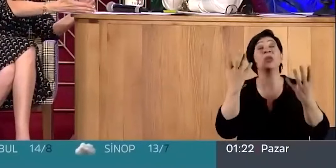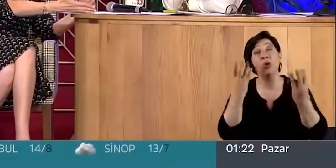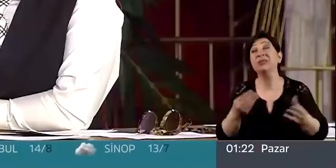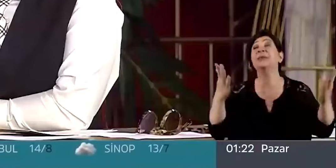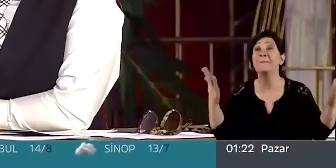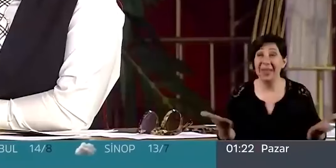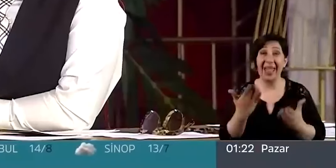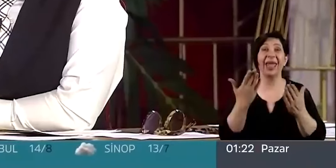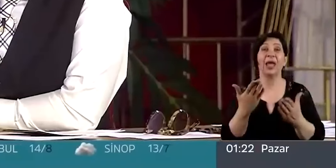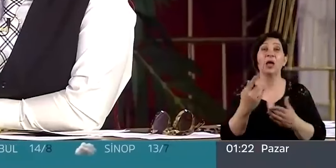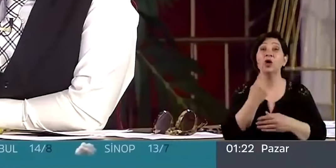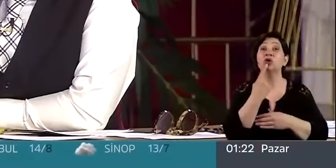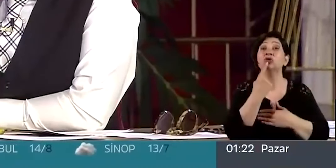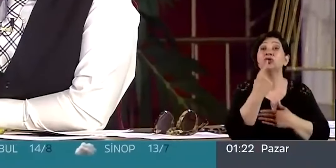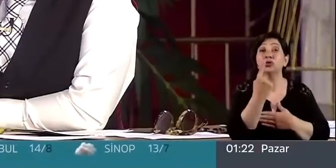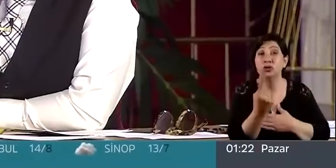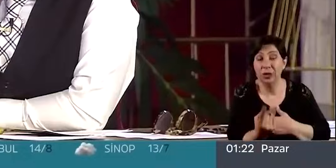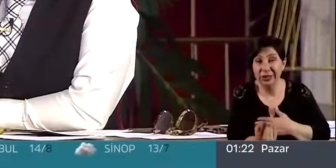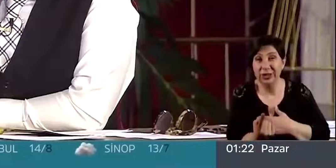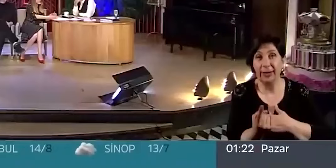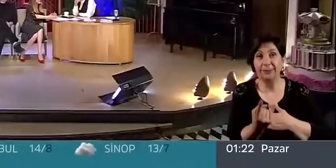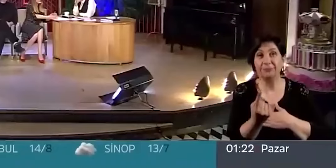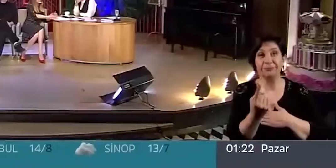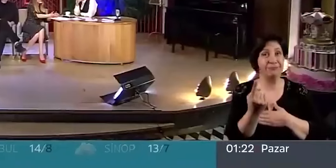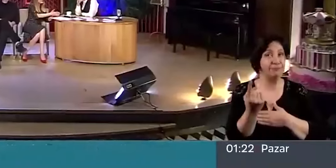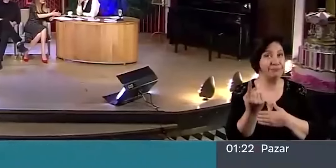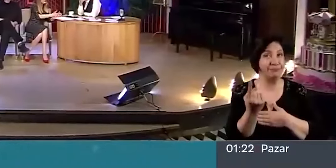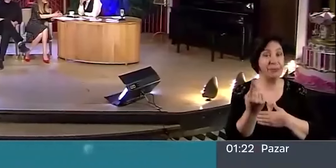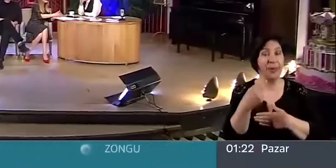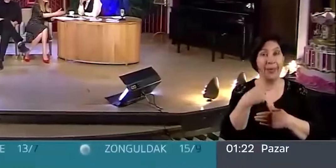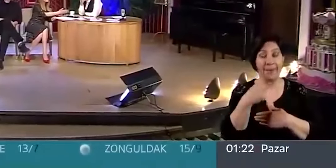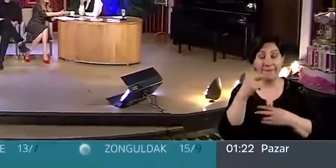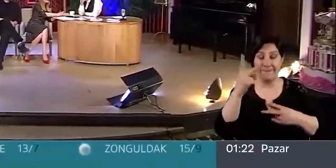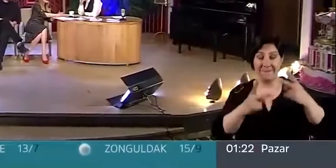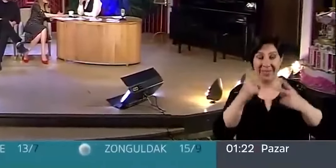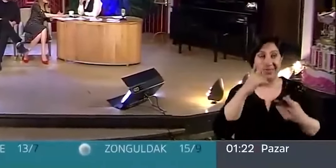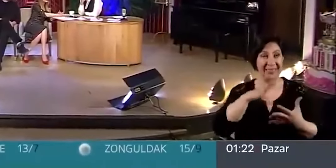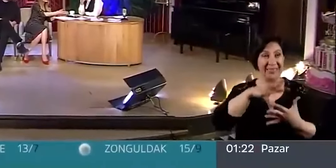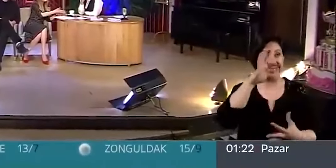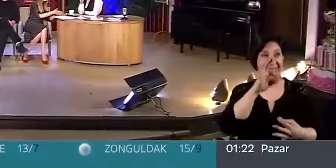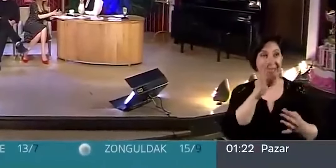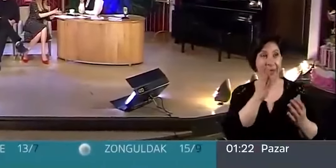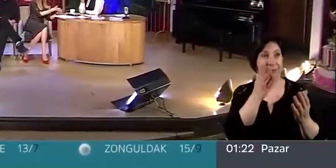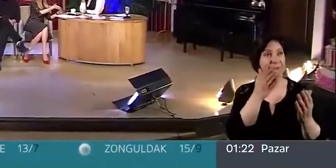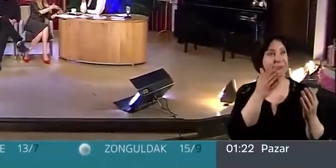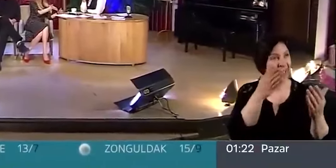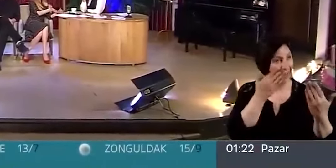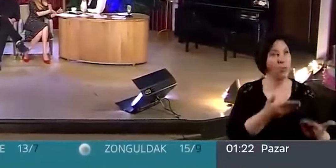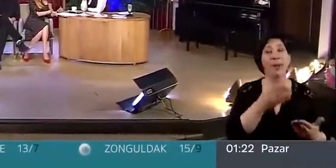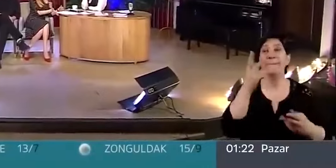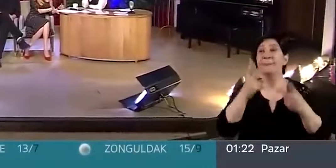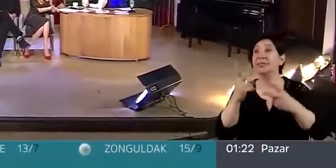dahi söyleyeceğim şeyler belirli insanlara dokunurken belirli